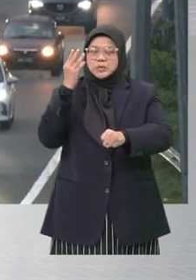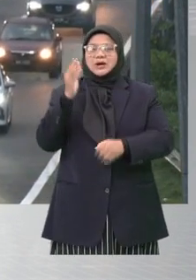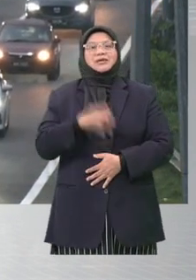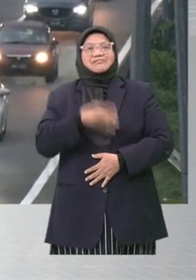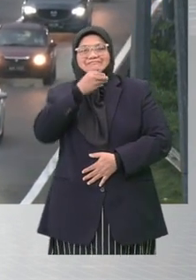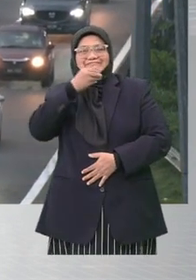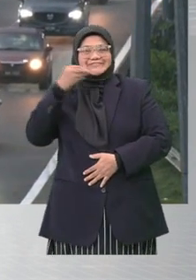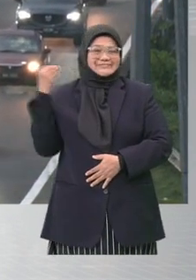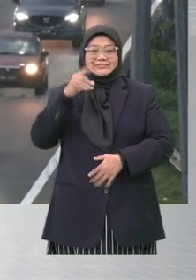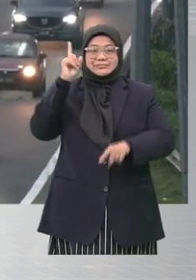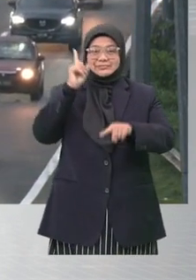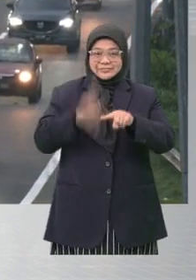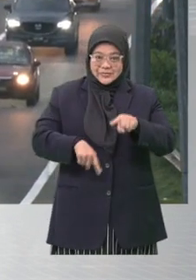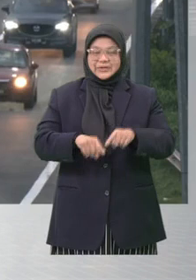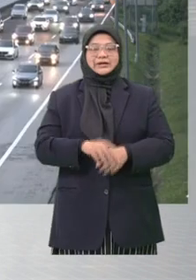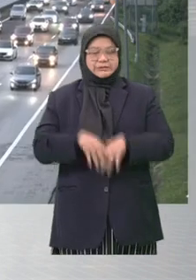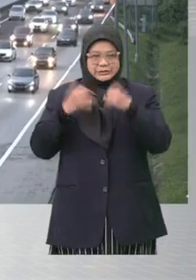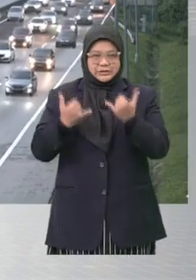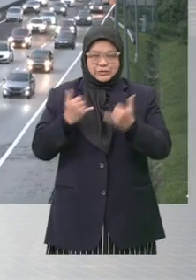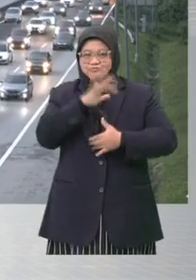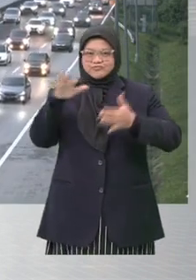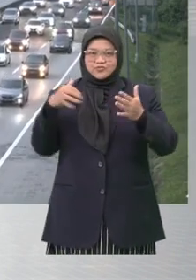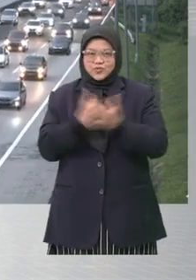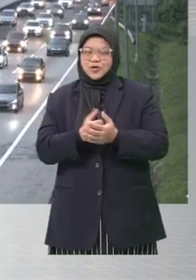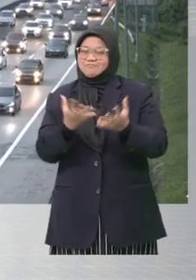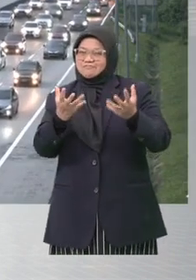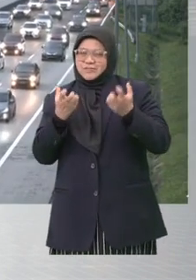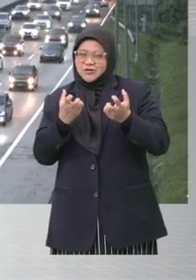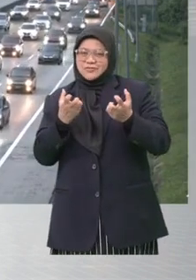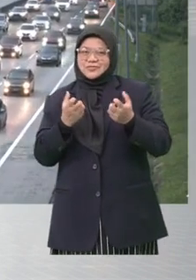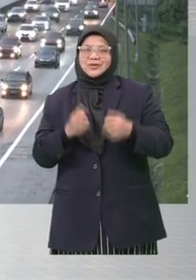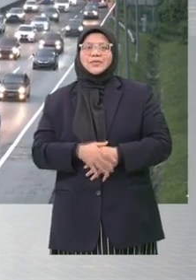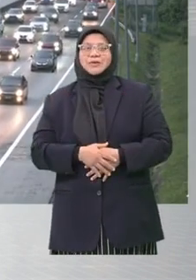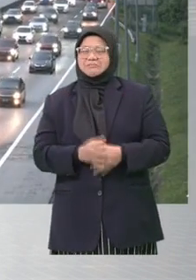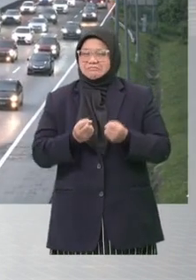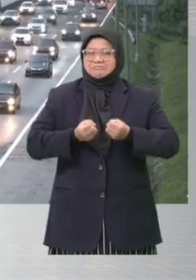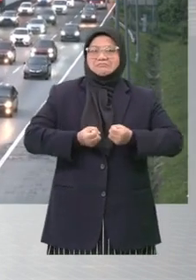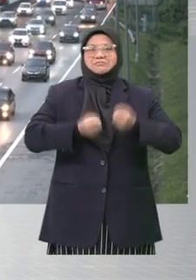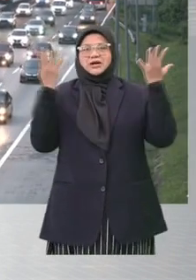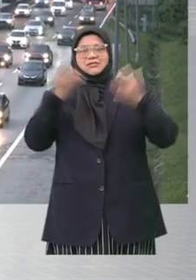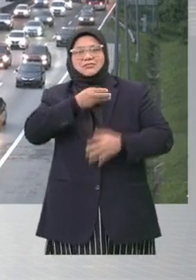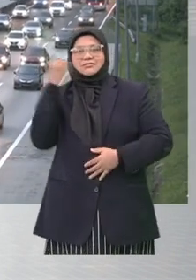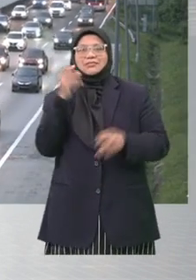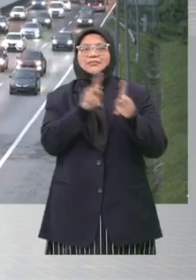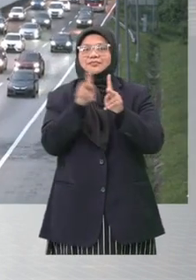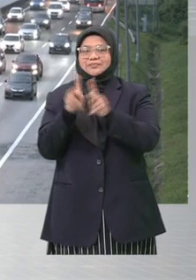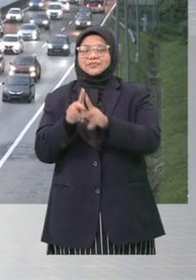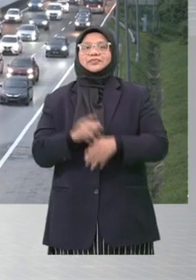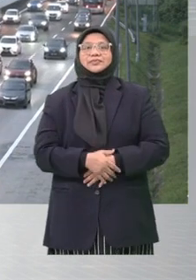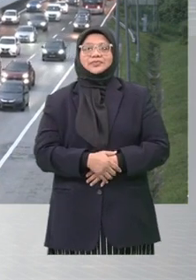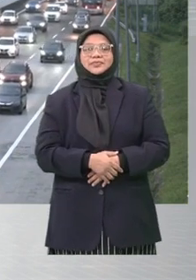PKP sebelum ini tidak dapat berhari raya, so agak tinggi lah trafiknya, itu je agak saya cakap. Biasa.